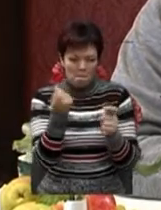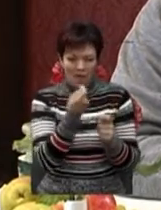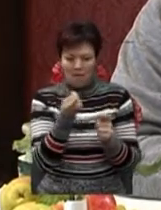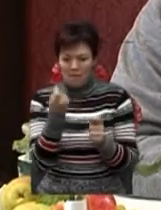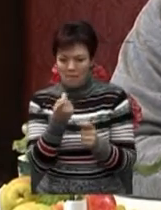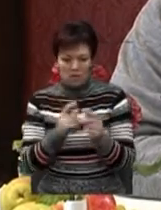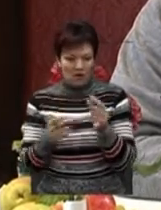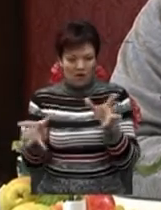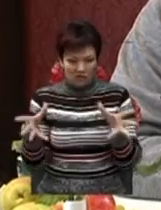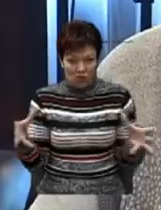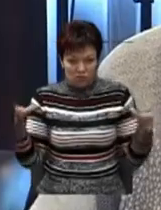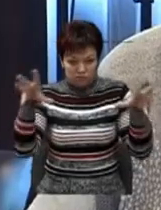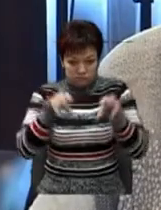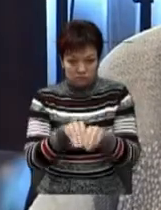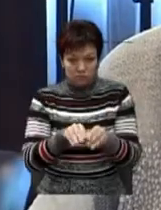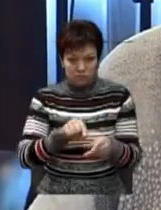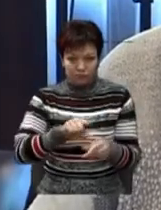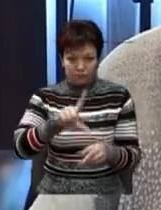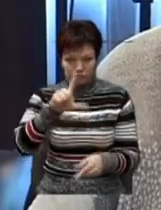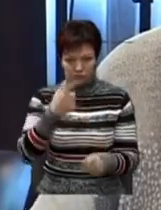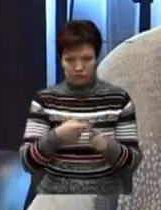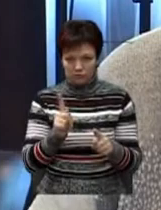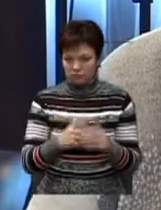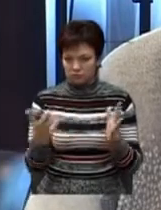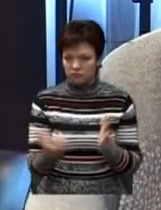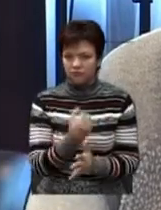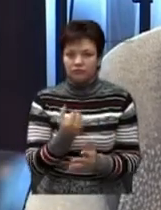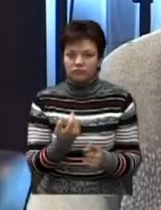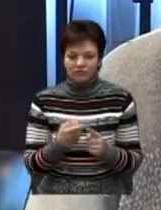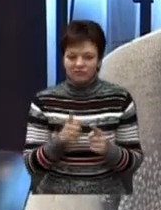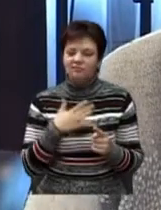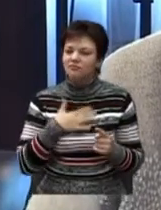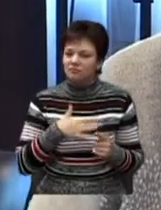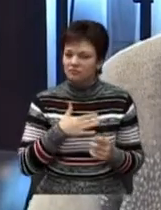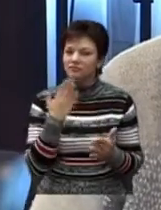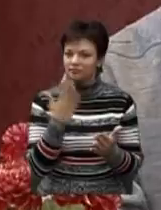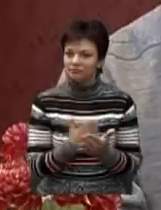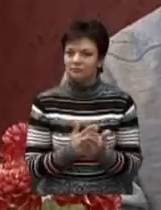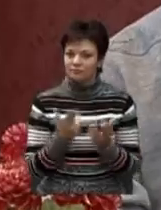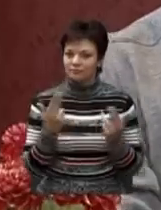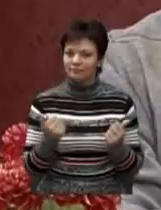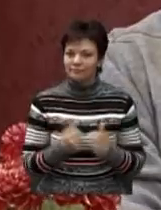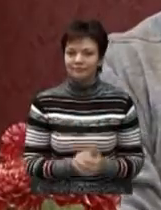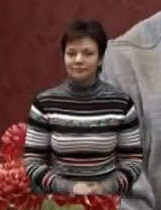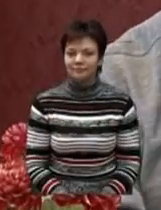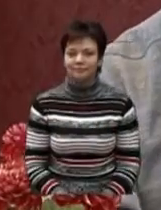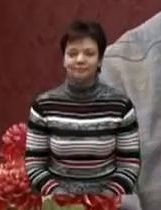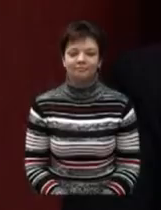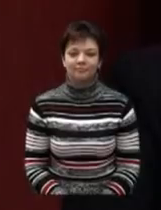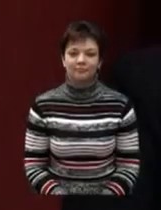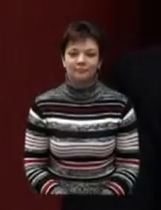из этого жизнь складывается. Они, да, все время вот отравляют как бы нашу жизнь. Я прошу вас,